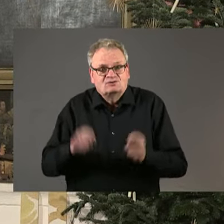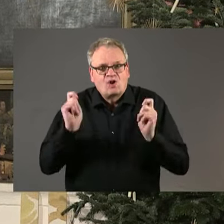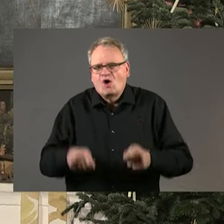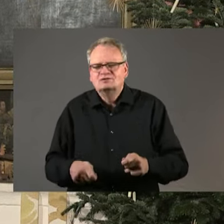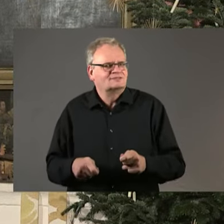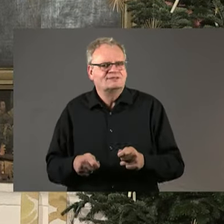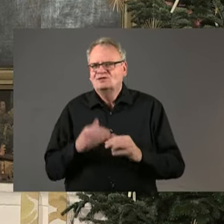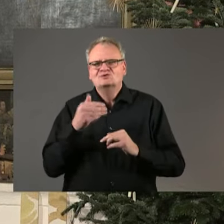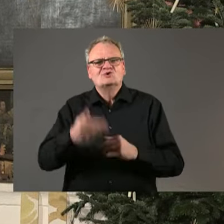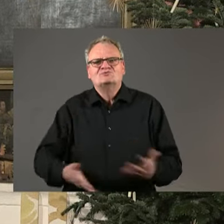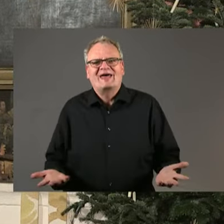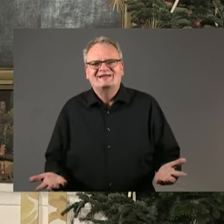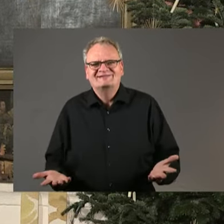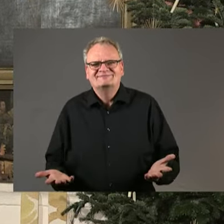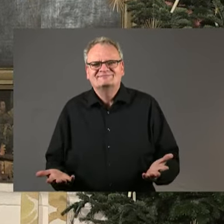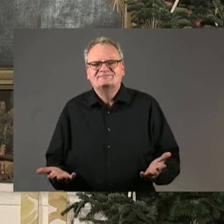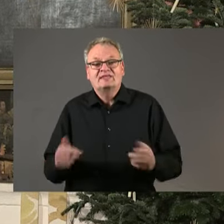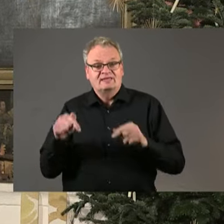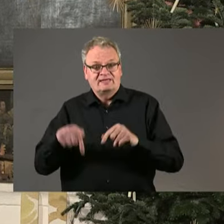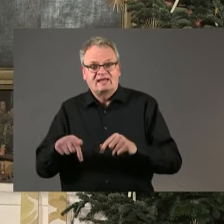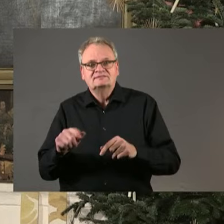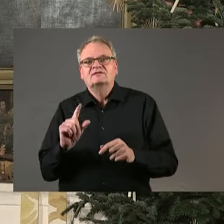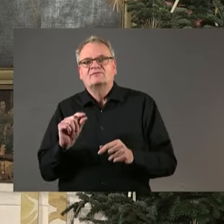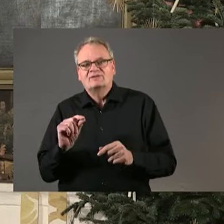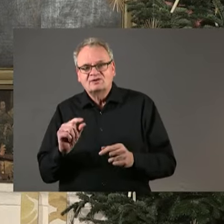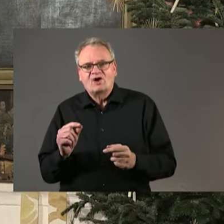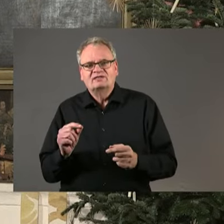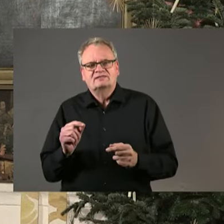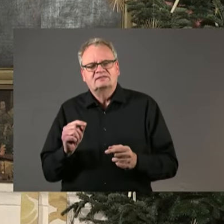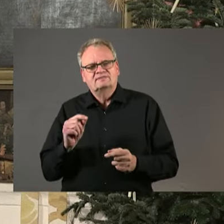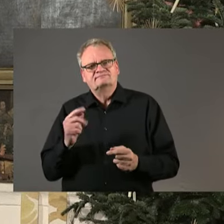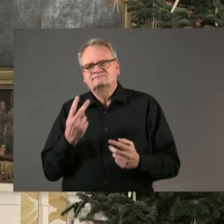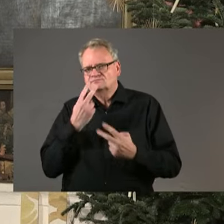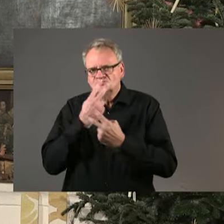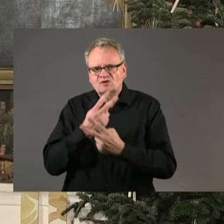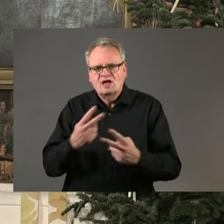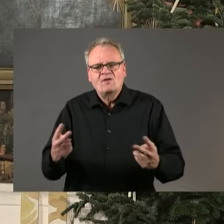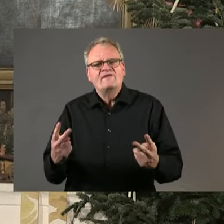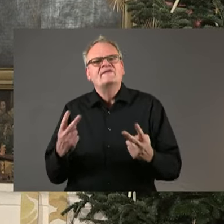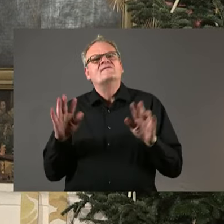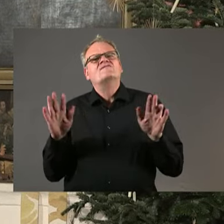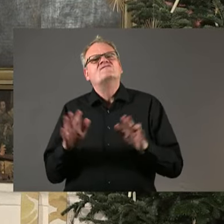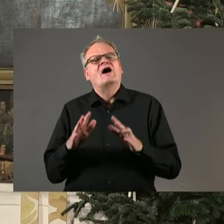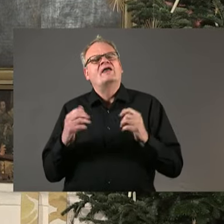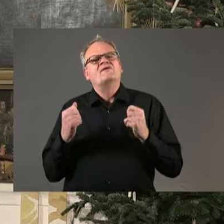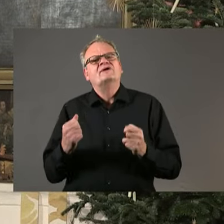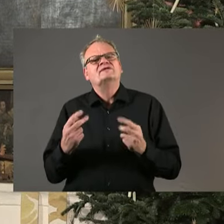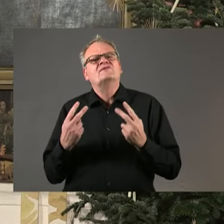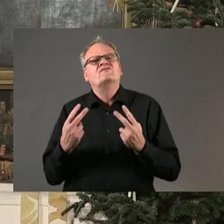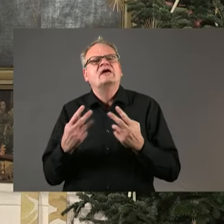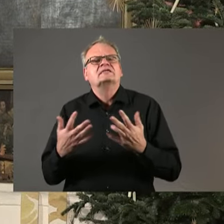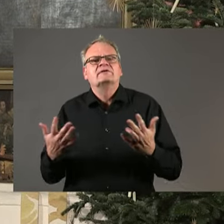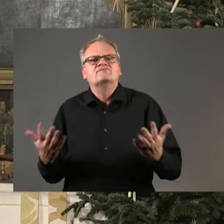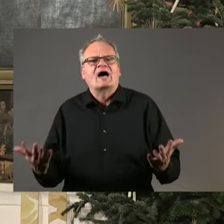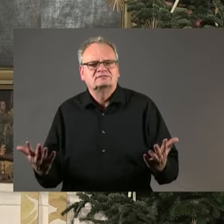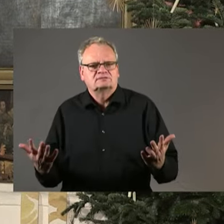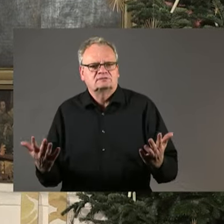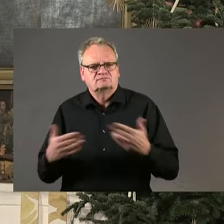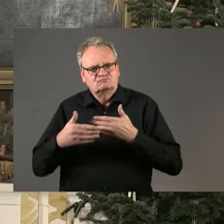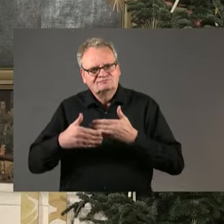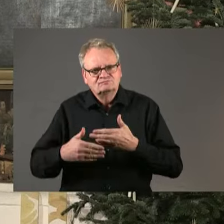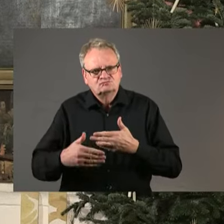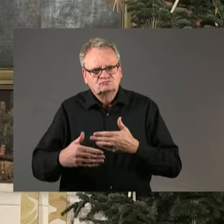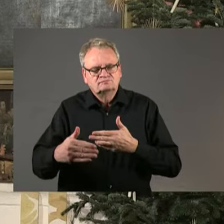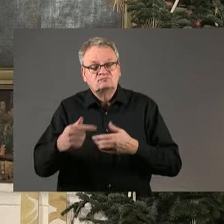ändern. Jetzt ist die Zeit, auf das zu schauen, worauf es ankommt am Weihnachtsfest. Ich freue mich, dass wir